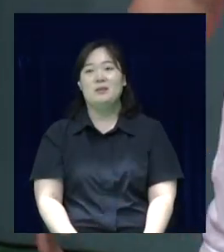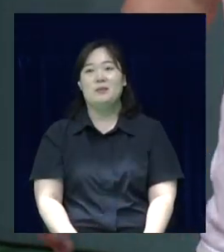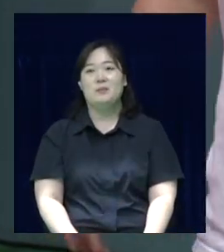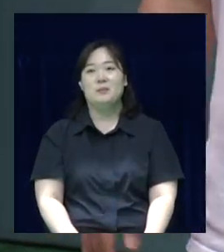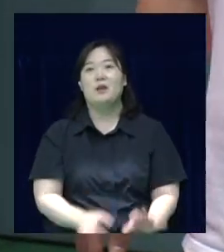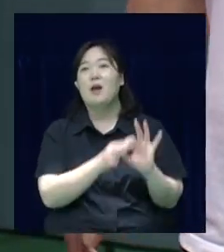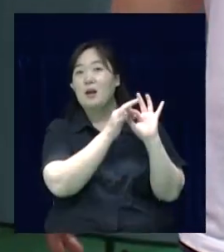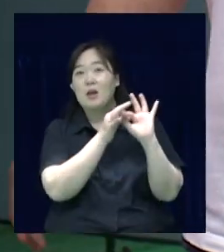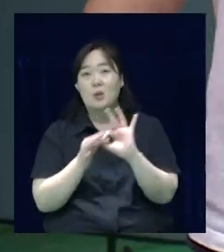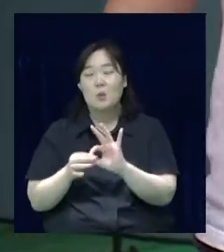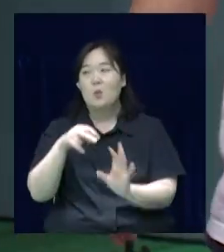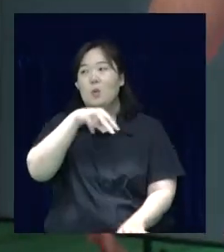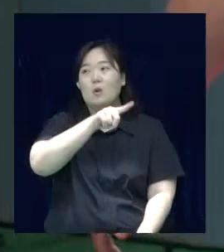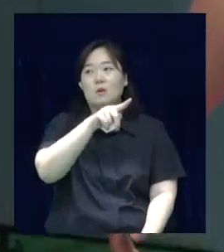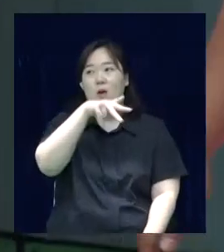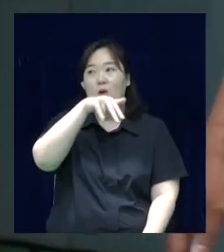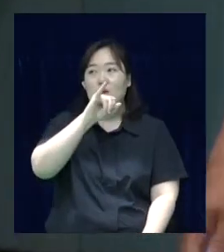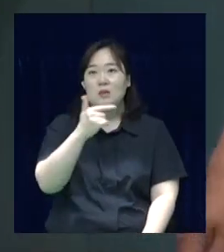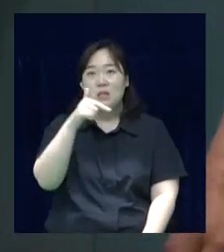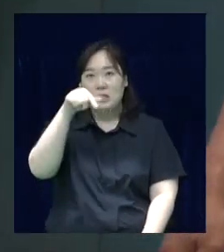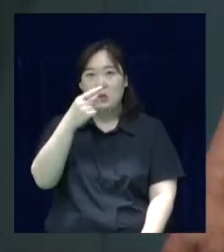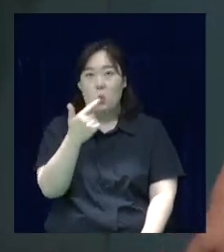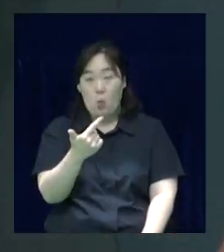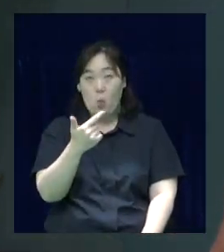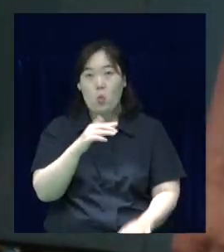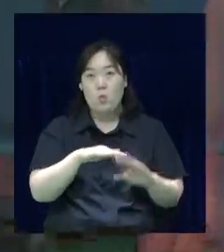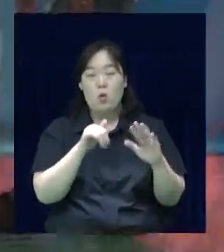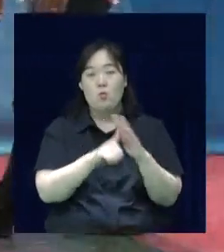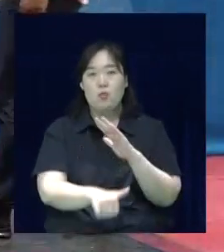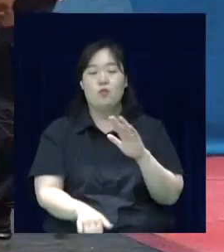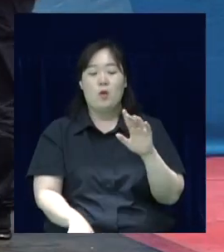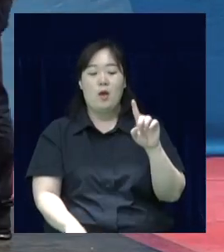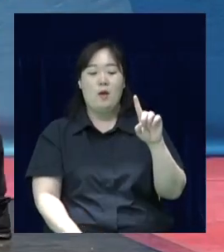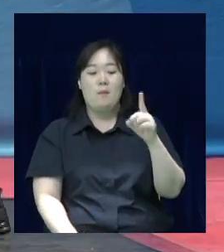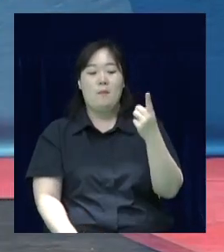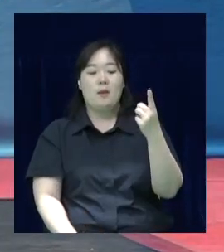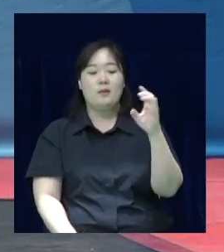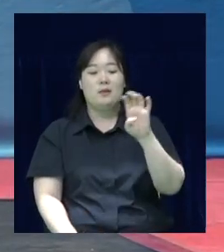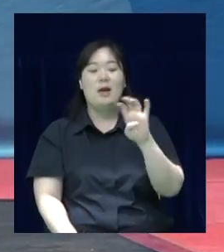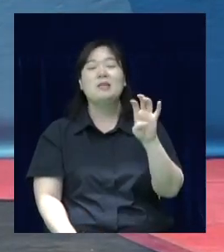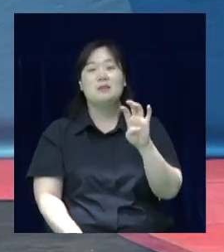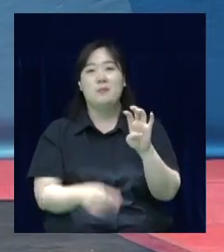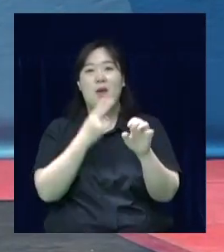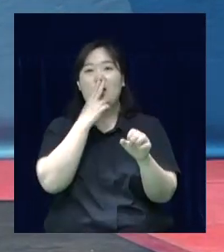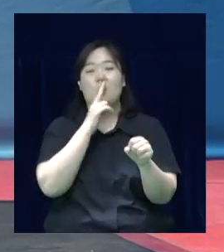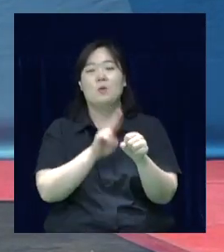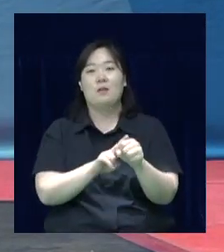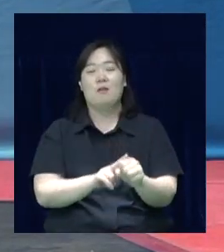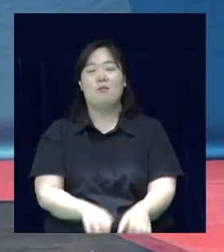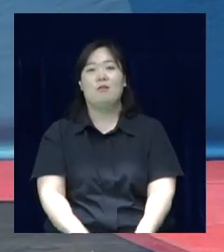자, 이어서 서진곤 선수의 2차 시도는 140kg가 되겠고요.